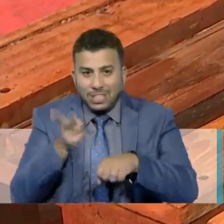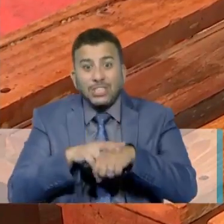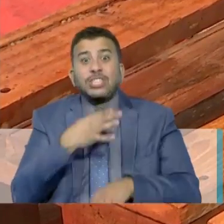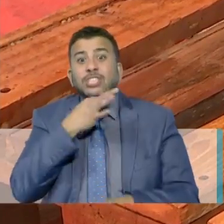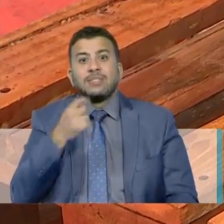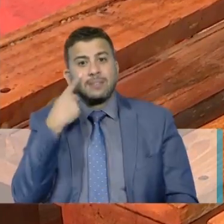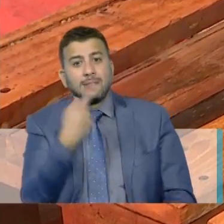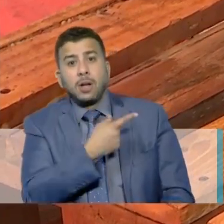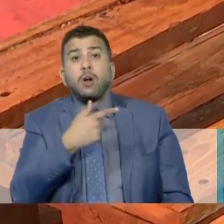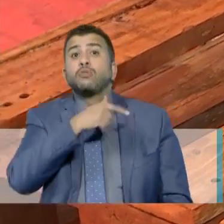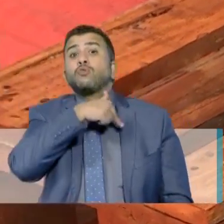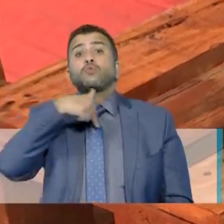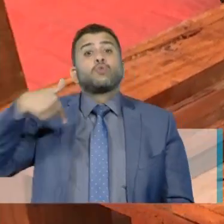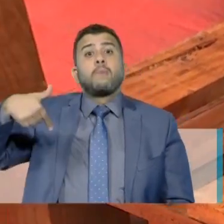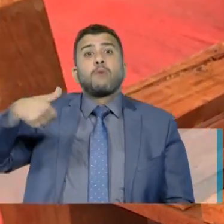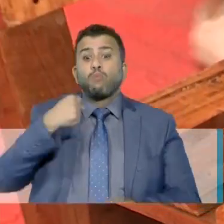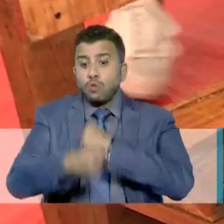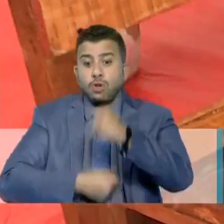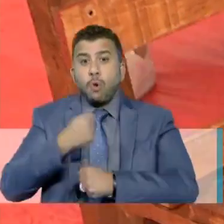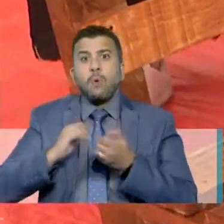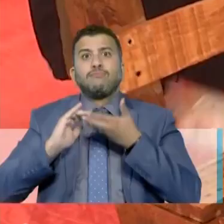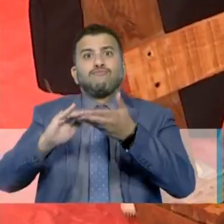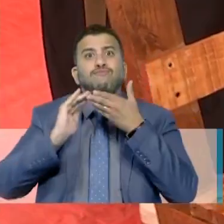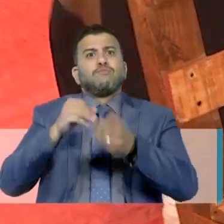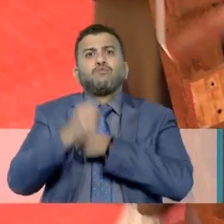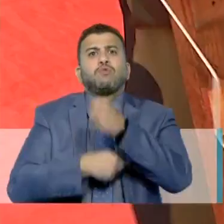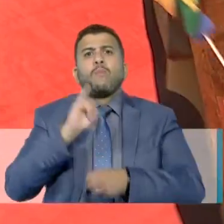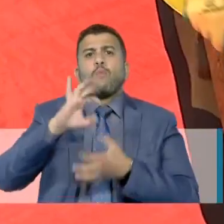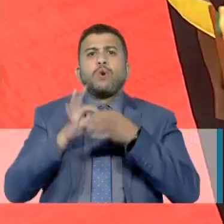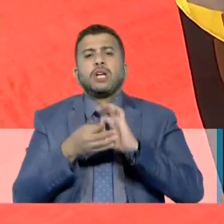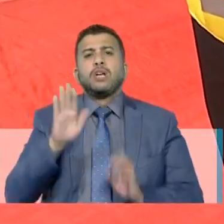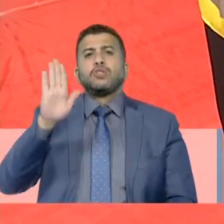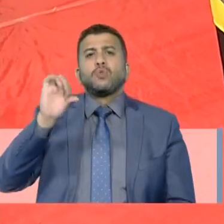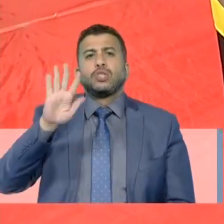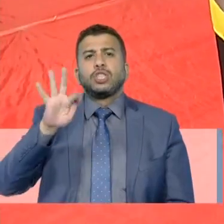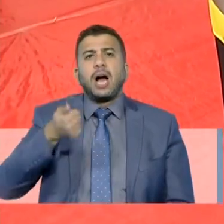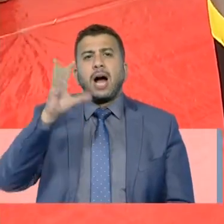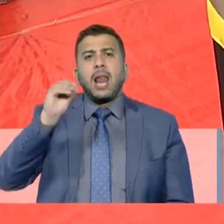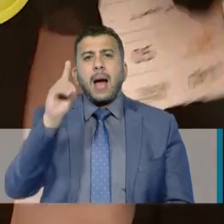600 متطوع من موظفي البرنامج، فضلا عن متطوعي مؤسسة سوشال هاب